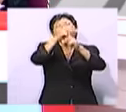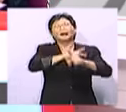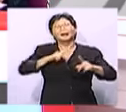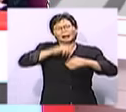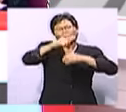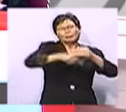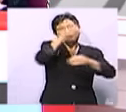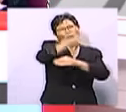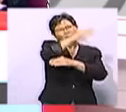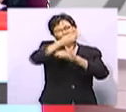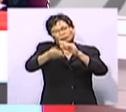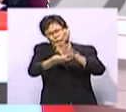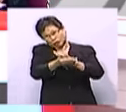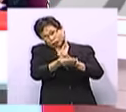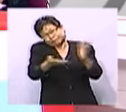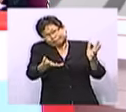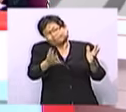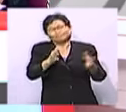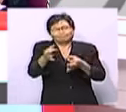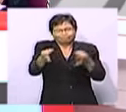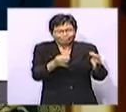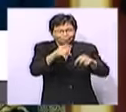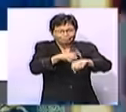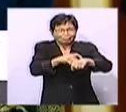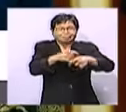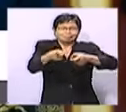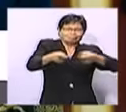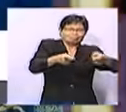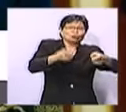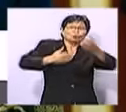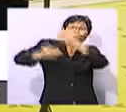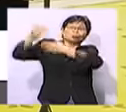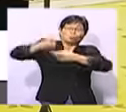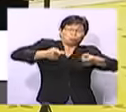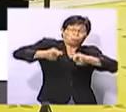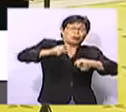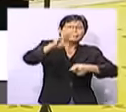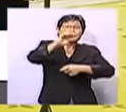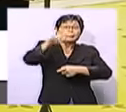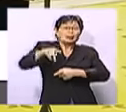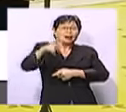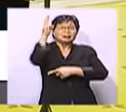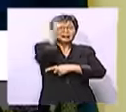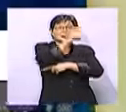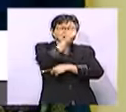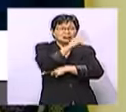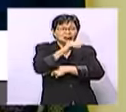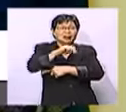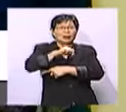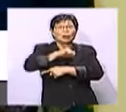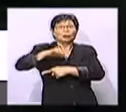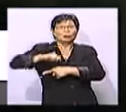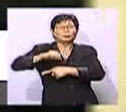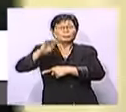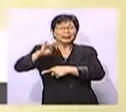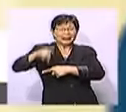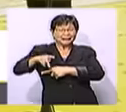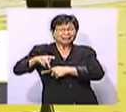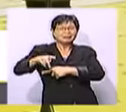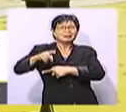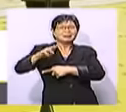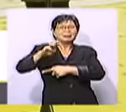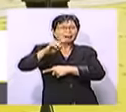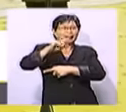mengenai anti-rasuah. Jelas beliau, semasa pentadbiran sebelum ini, Ahli Parlimen Kerajaan dan anggota Kabinet hanya